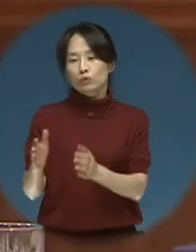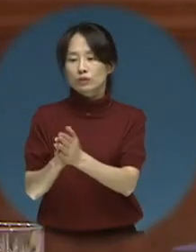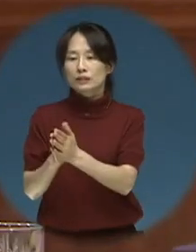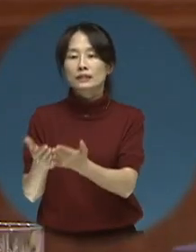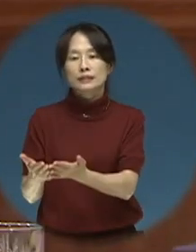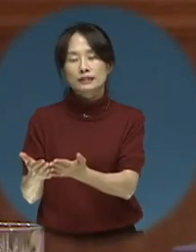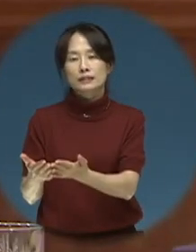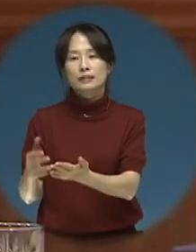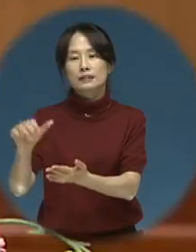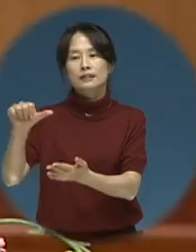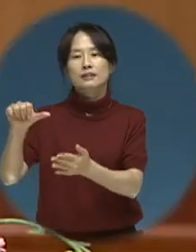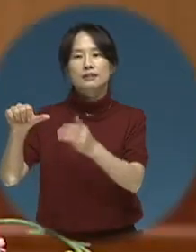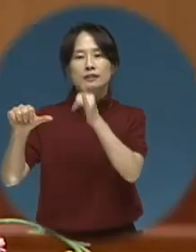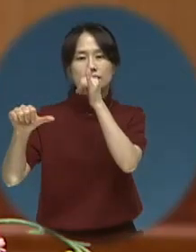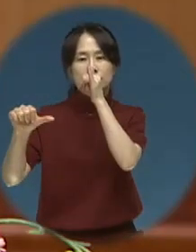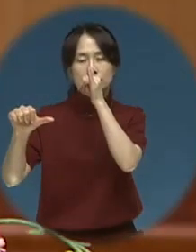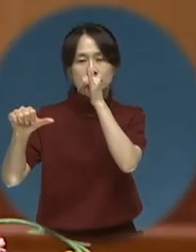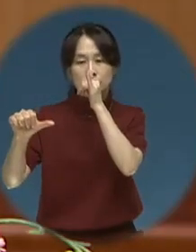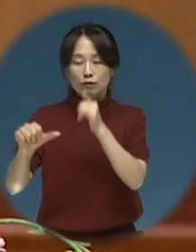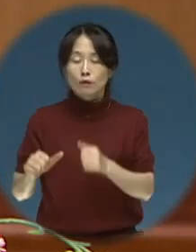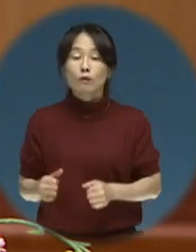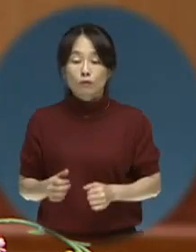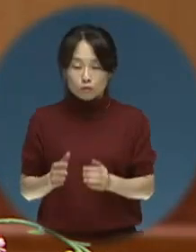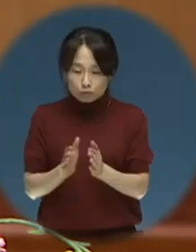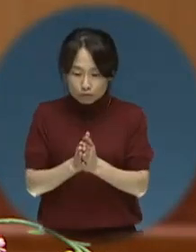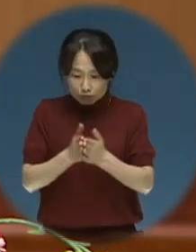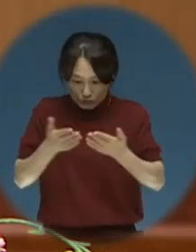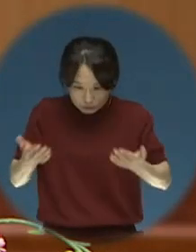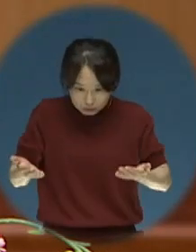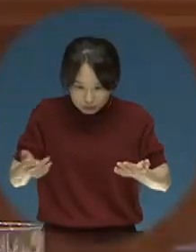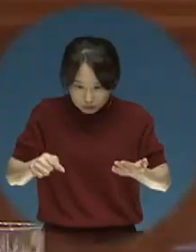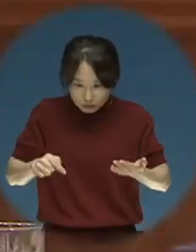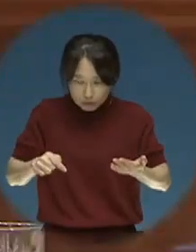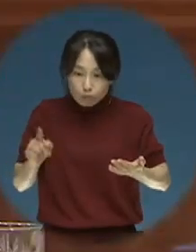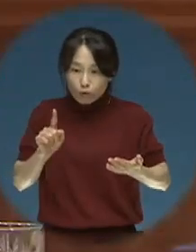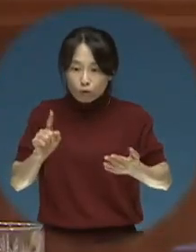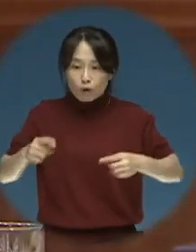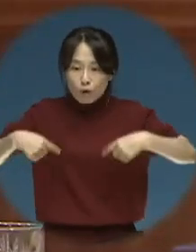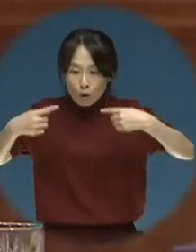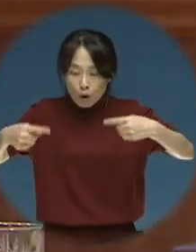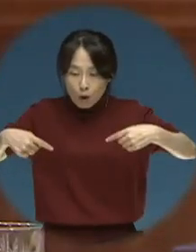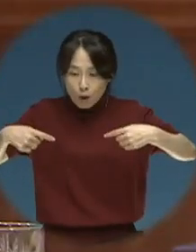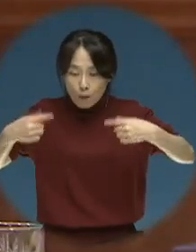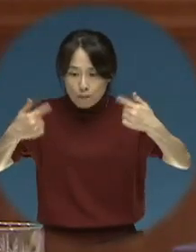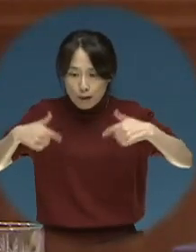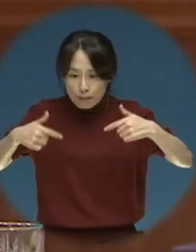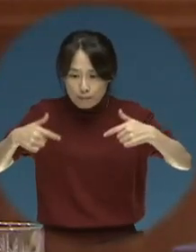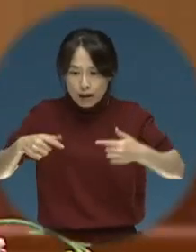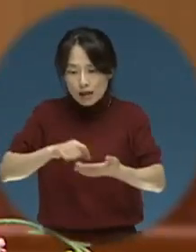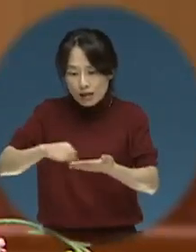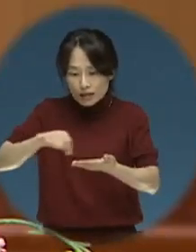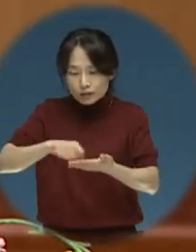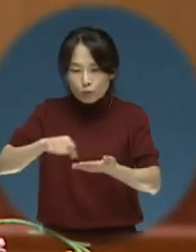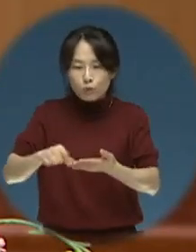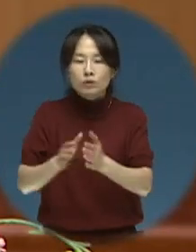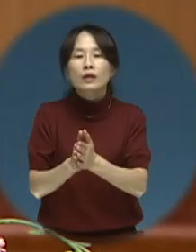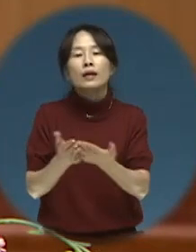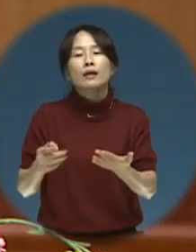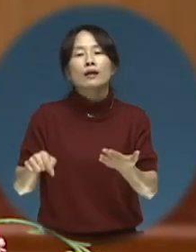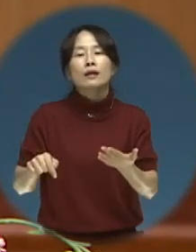있더라. 그래서 이렇게 해보니까 일기장이에요. 아버님은 안 계셨고? 안 계셨죠, 물론. 예, 예.